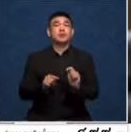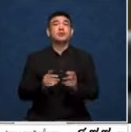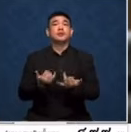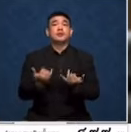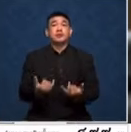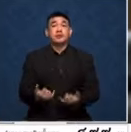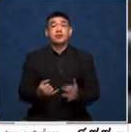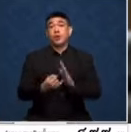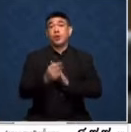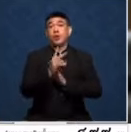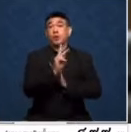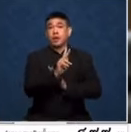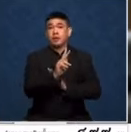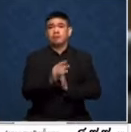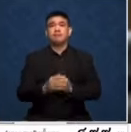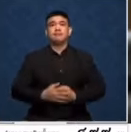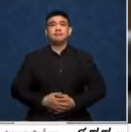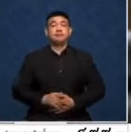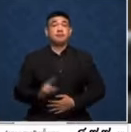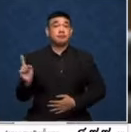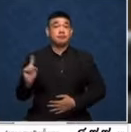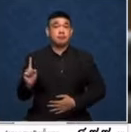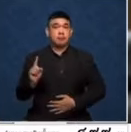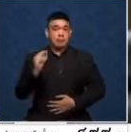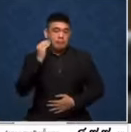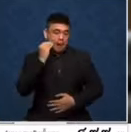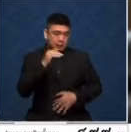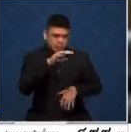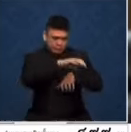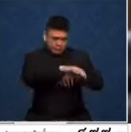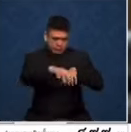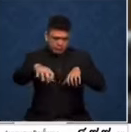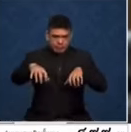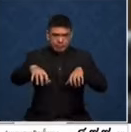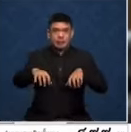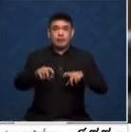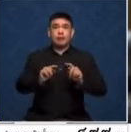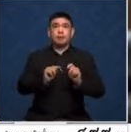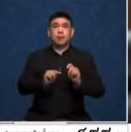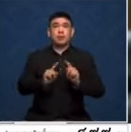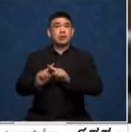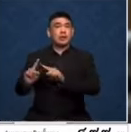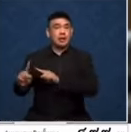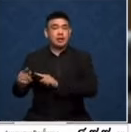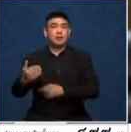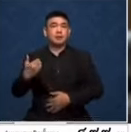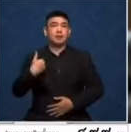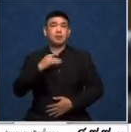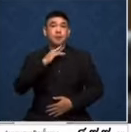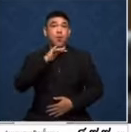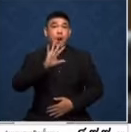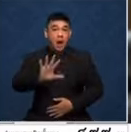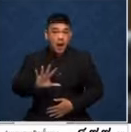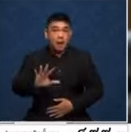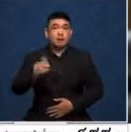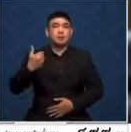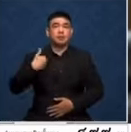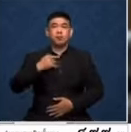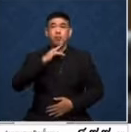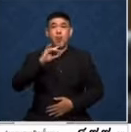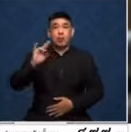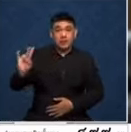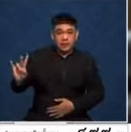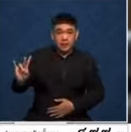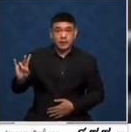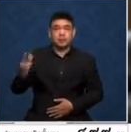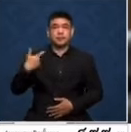ลจังหวัดขอนแก่นค่ะเนื่องจากหลายหมู่บ้านเกือบค่อนตำบลค่ะได้แก่หมู่ที่5บ้านหนองโจดหมู่ที่7บ้